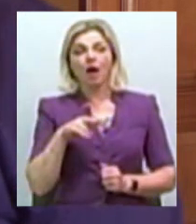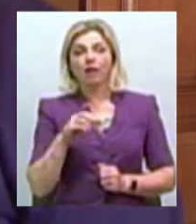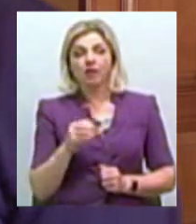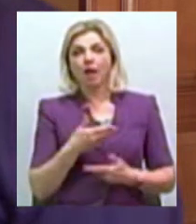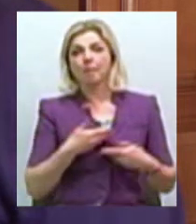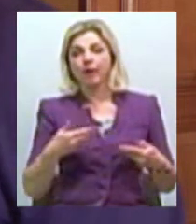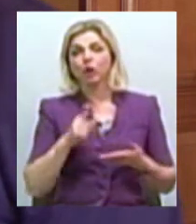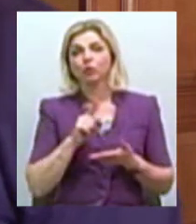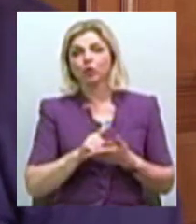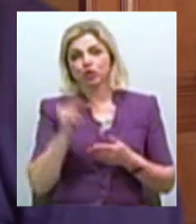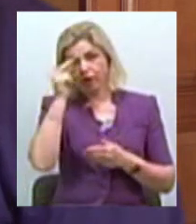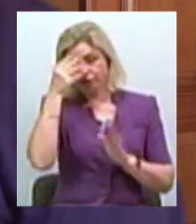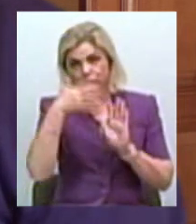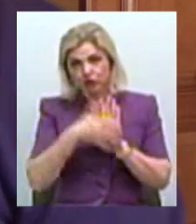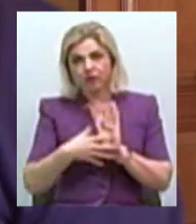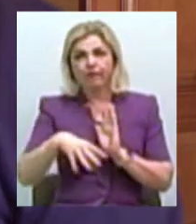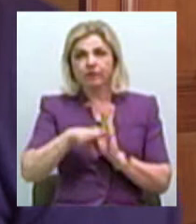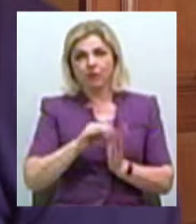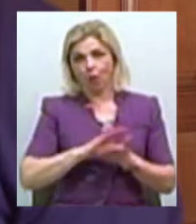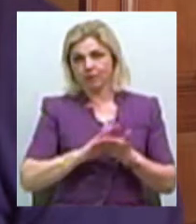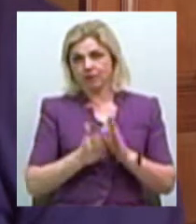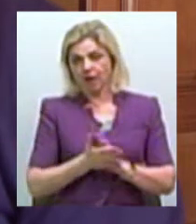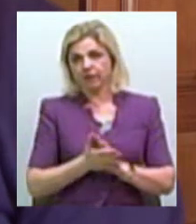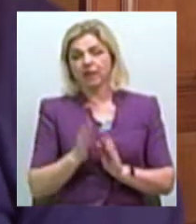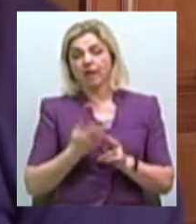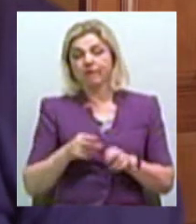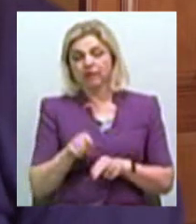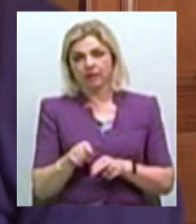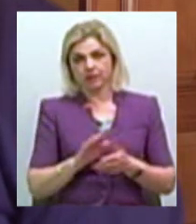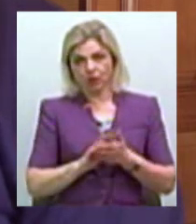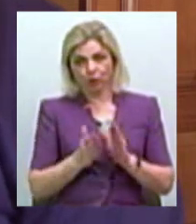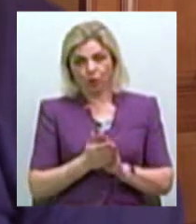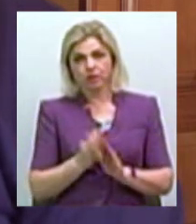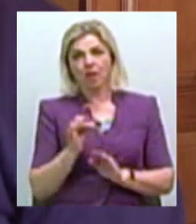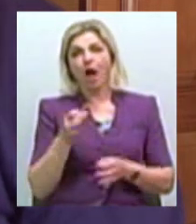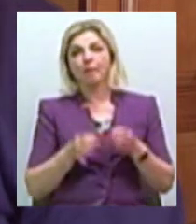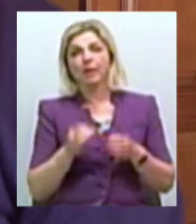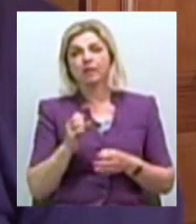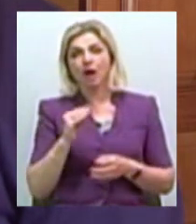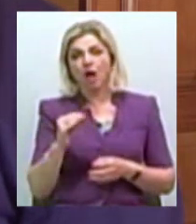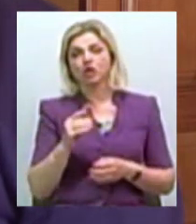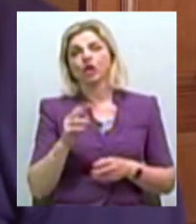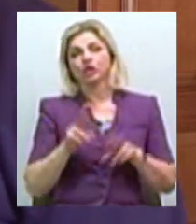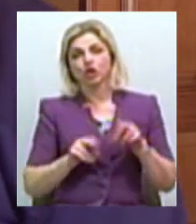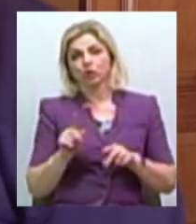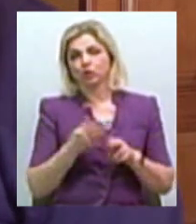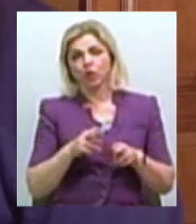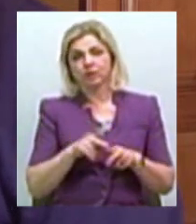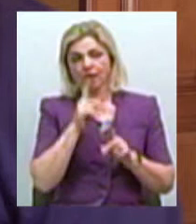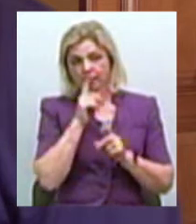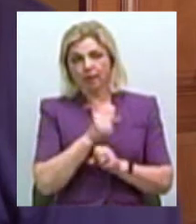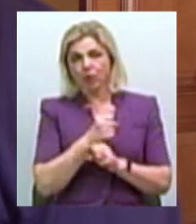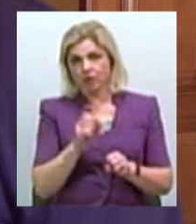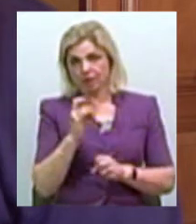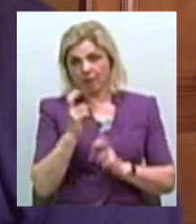ми повинні вивчити всі обставини, і в цій ситуації якби арбітраж вважав, що певною мірою це є неможливо на підприємстві